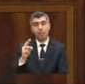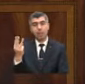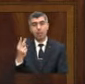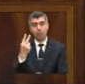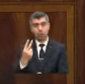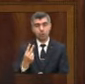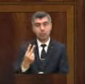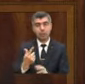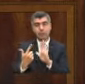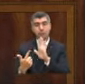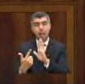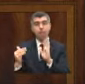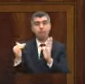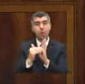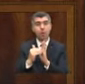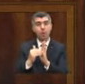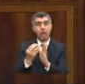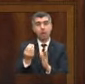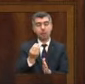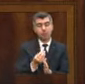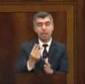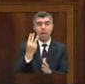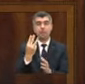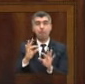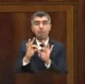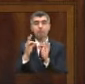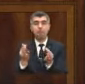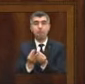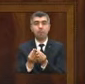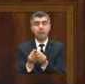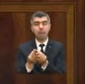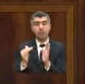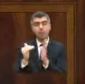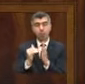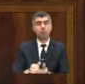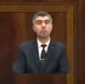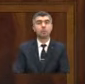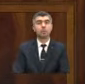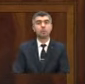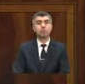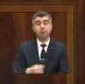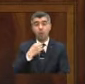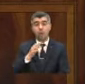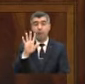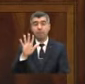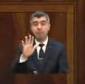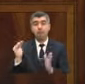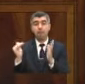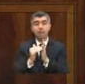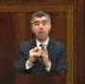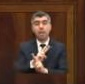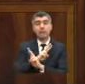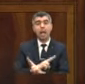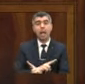7 ملايين طفل 3 ملايين أسرة، توسيع الانخراط في أنظمة التقاعد لحوالي 5 ملايين من المغاربة